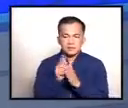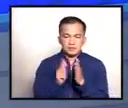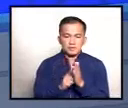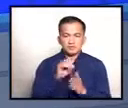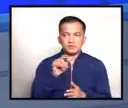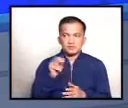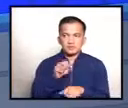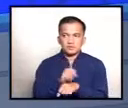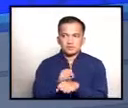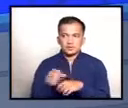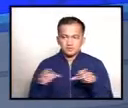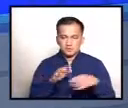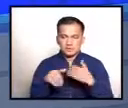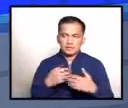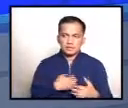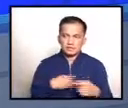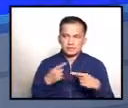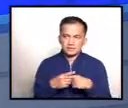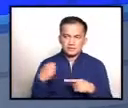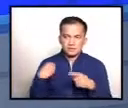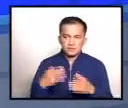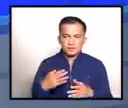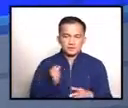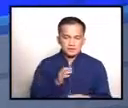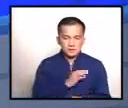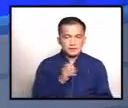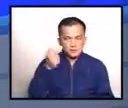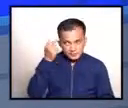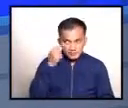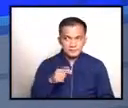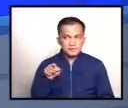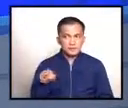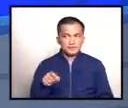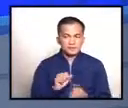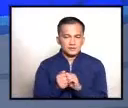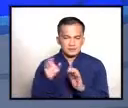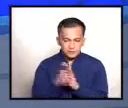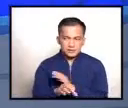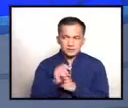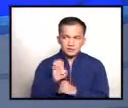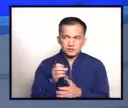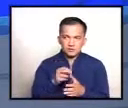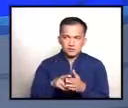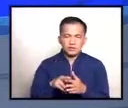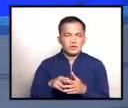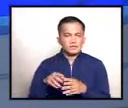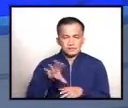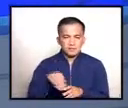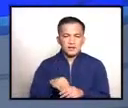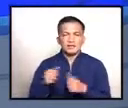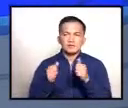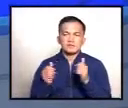ombudsman, kumilos sa lahat ng reklamo laban sa mga opisyal at kawani ng gobyerno. Yan po ay maging kriminal na kaso at pati mga